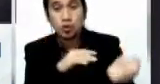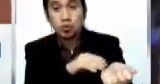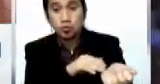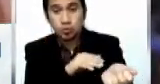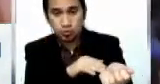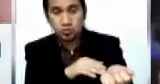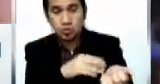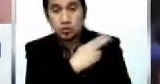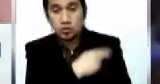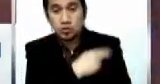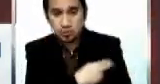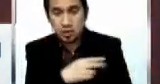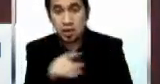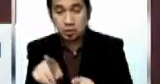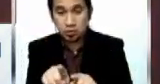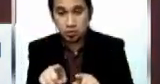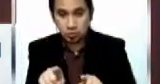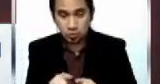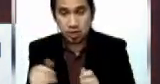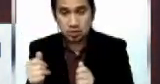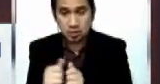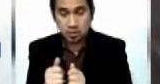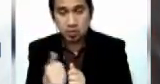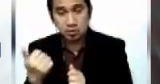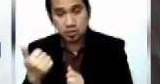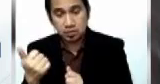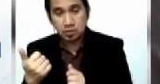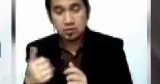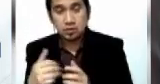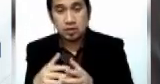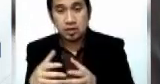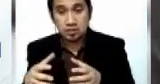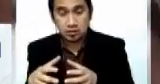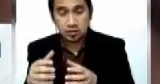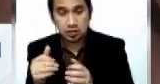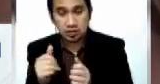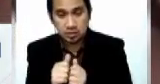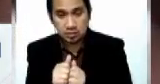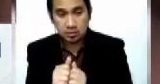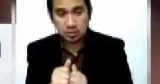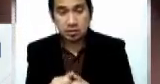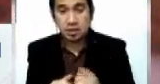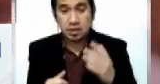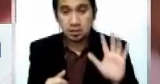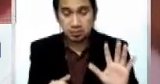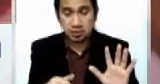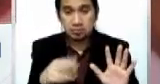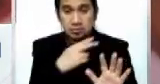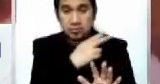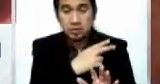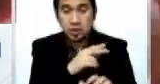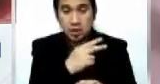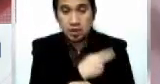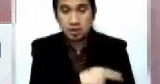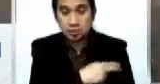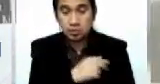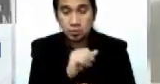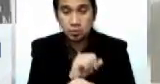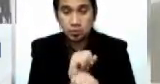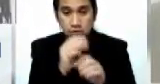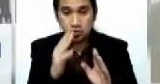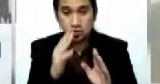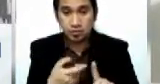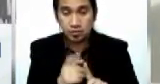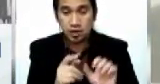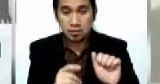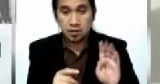kawani ng ospital. 5 healthcare workers naman ang unang nabakunahan ng CoronaVac sa Abra Provincial Hospital. Nagbakuna